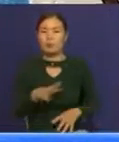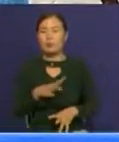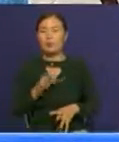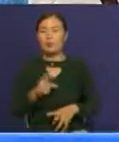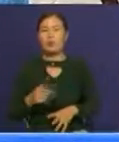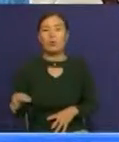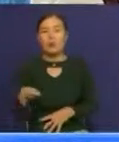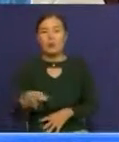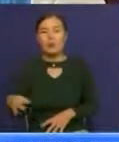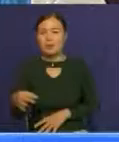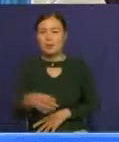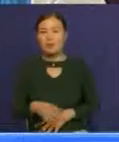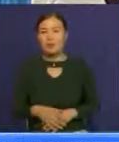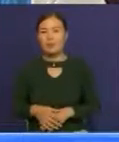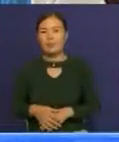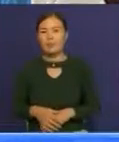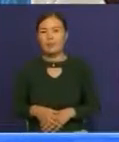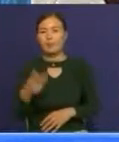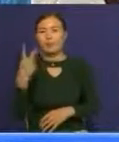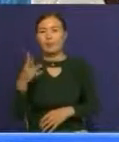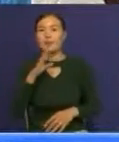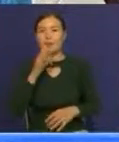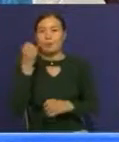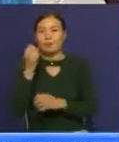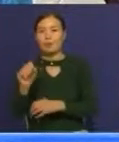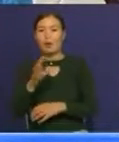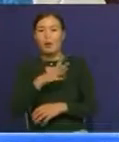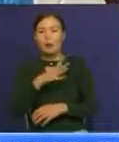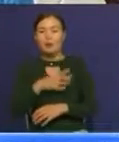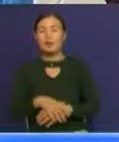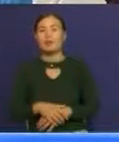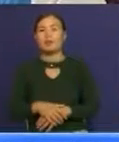Маңғыстау облысынан екі қызымыз чемпион